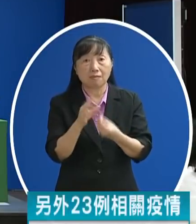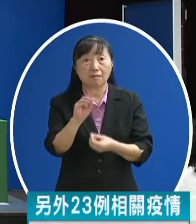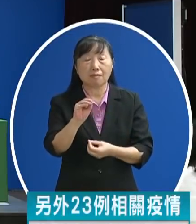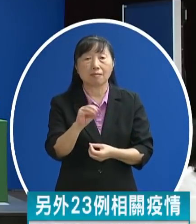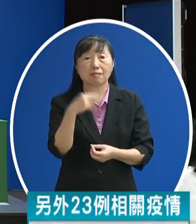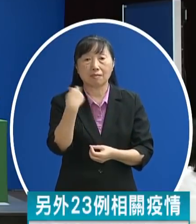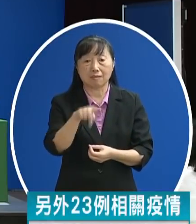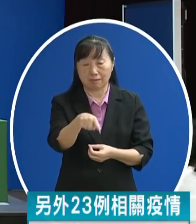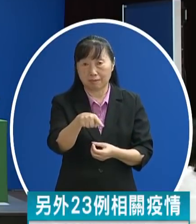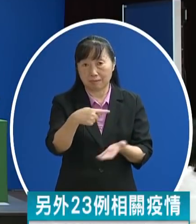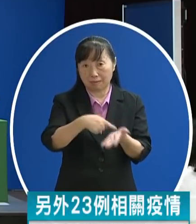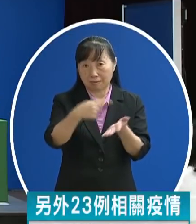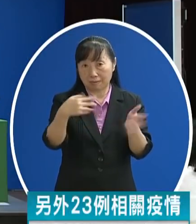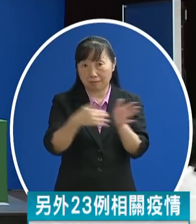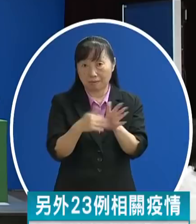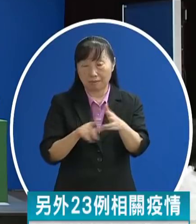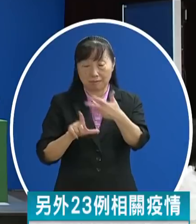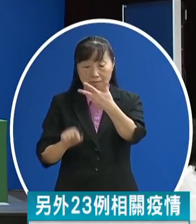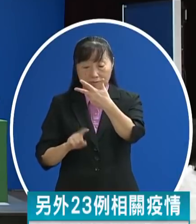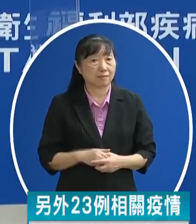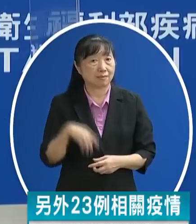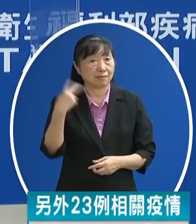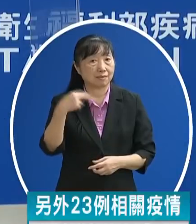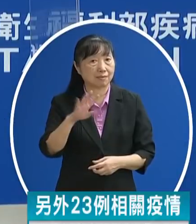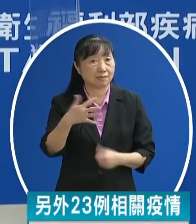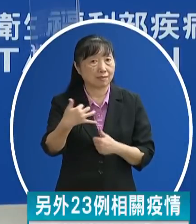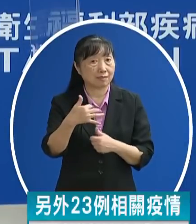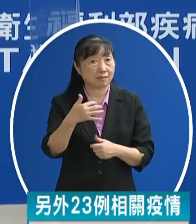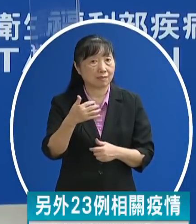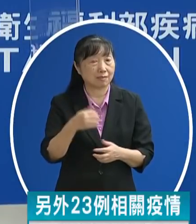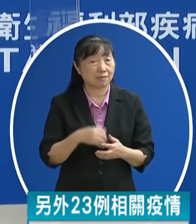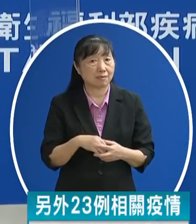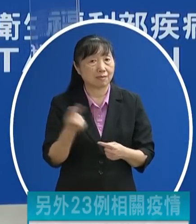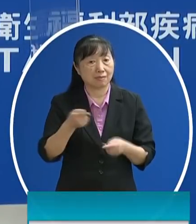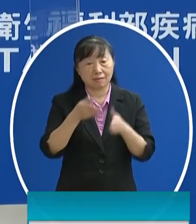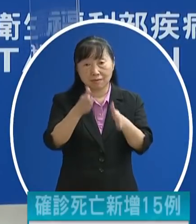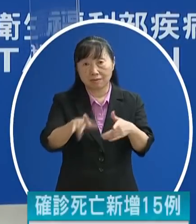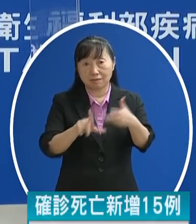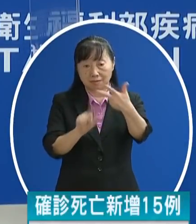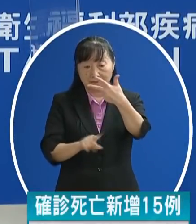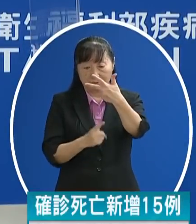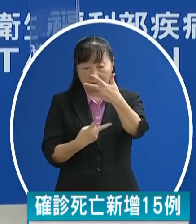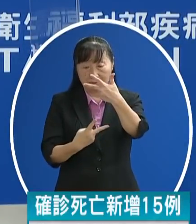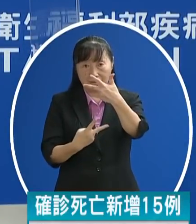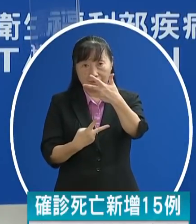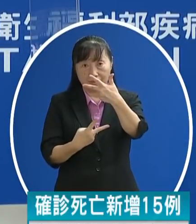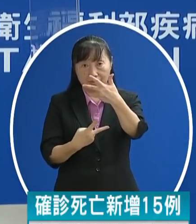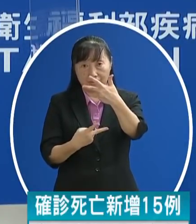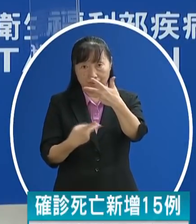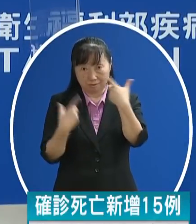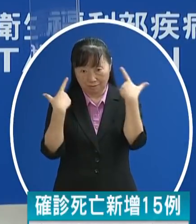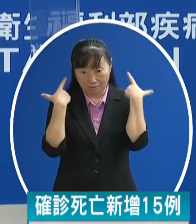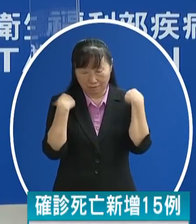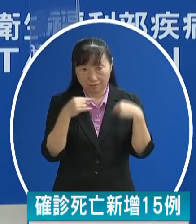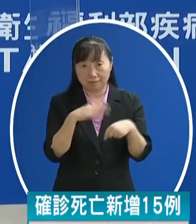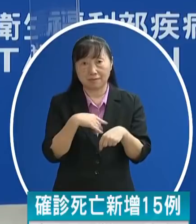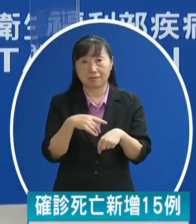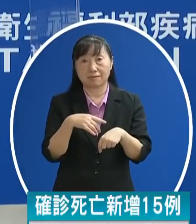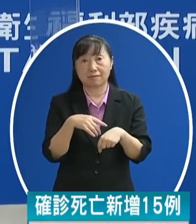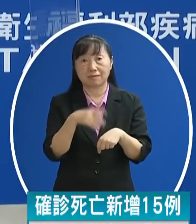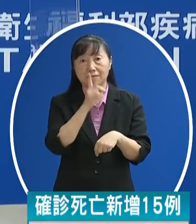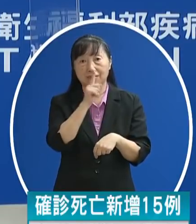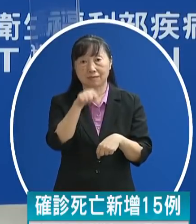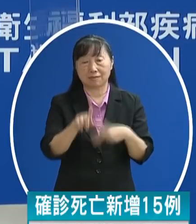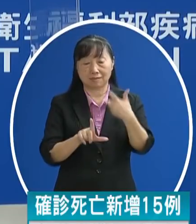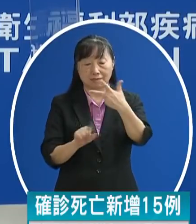波还有可能在7月12号解封吗？ 对于7月12号这个我们本来就讲的7月12号